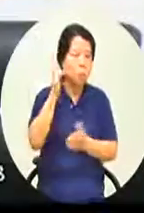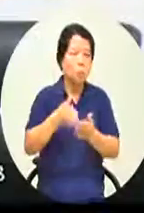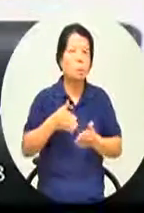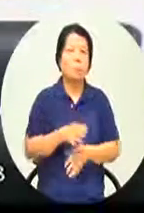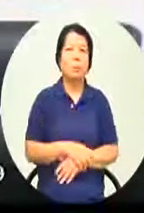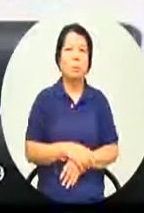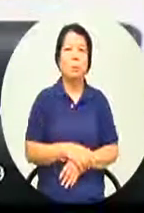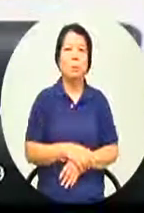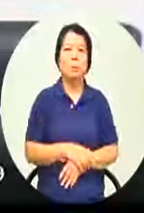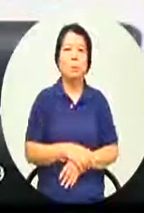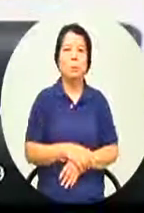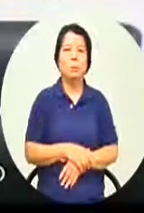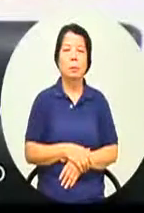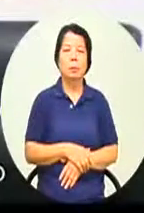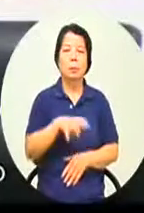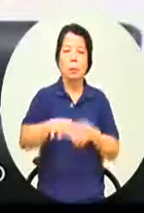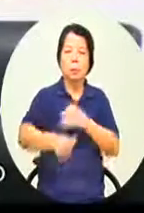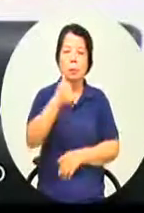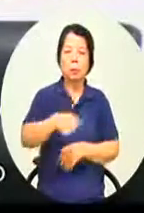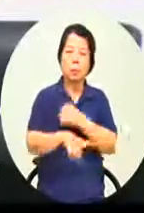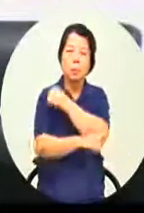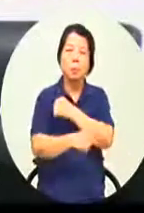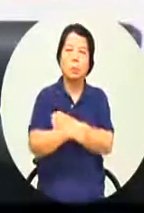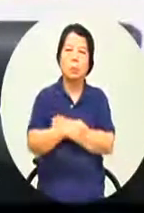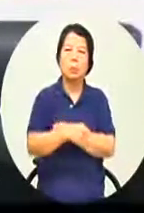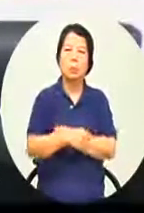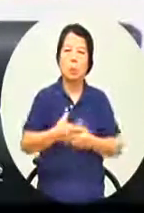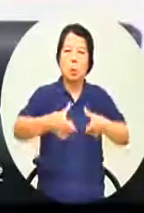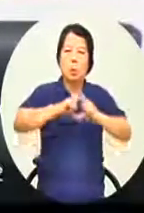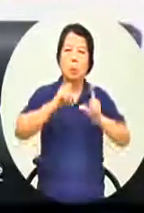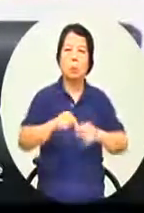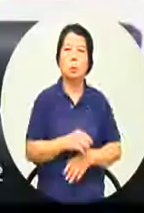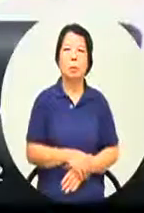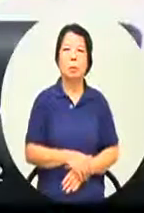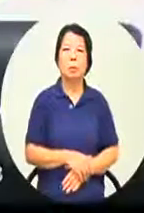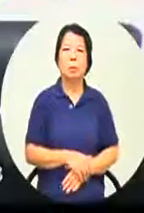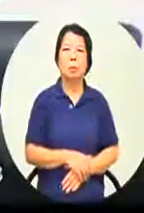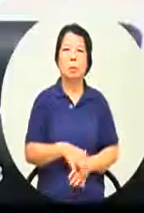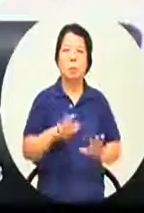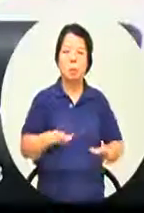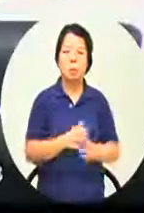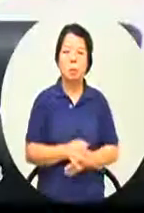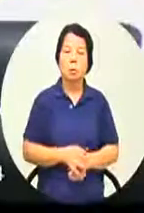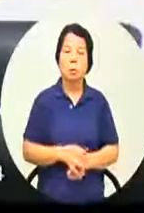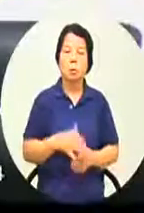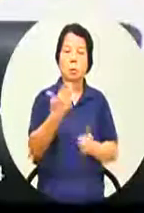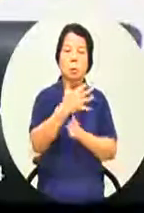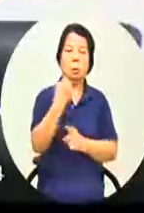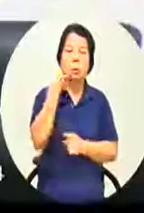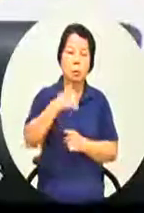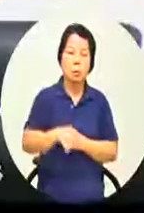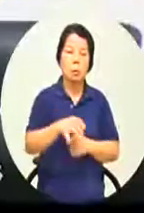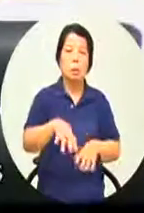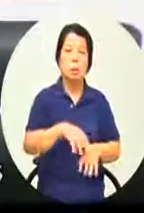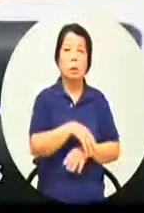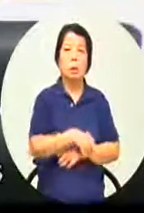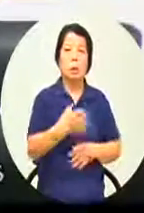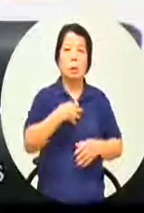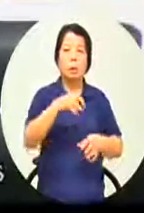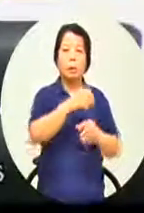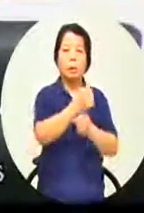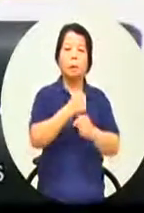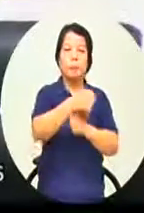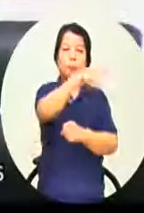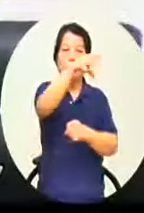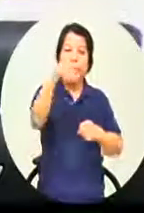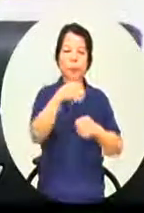你思考一下，待会最后让你回答这几个问题，到底你旗津、哈马星这边的交通